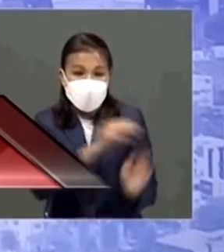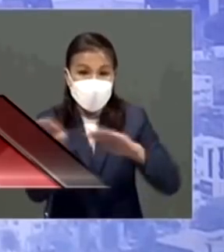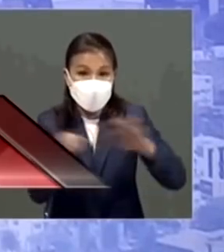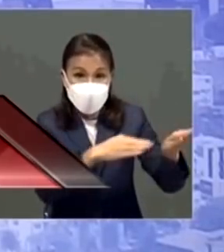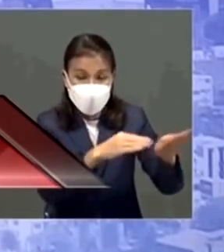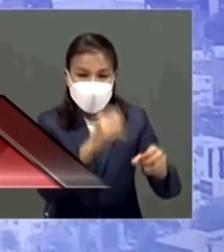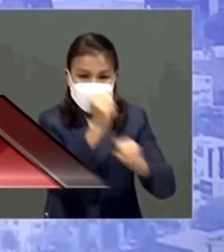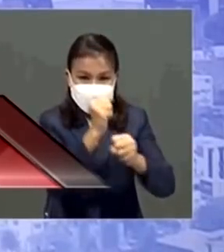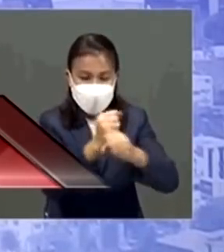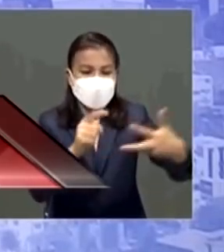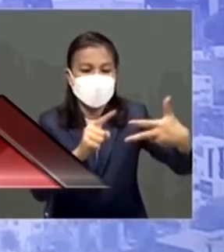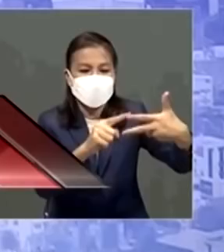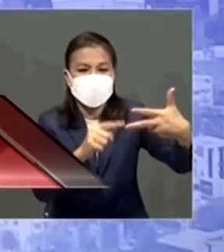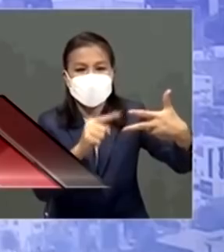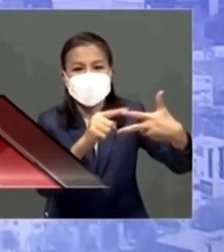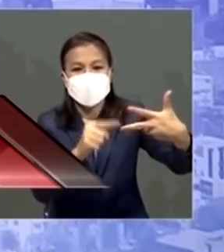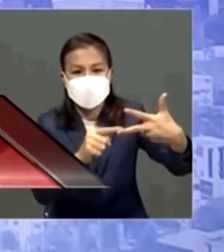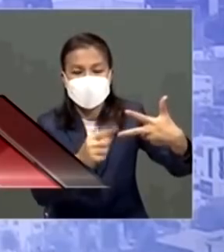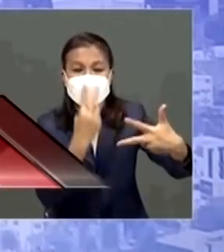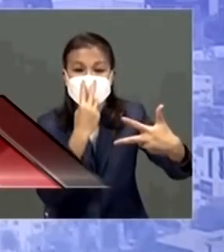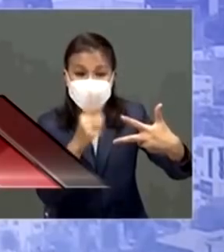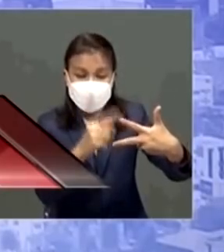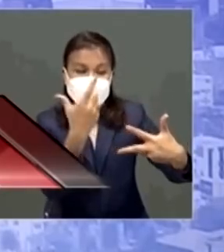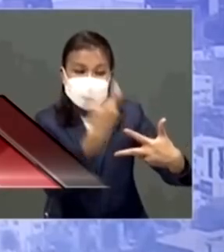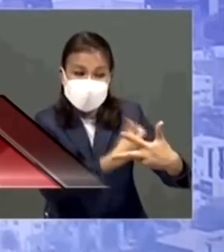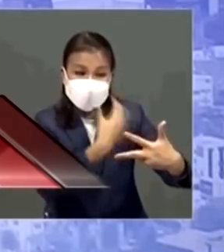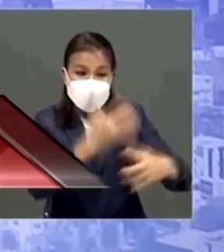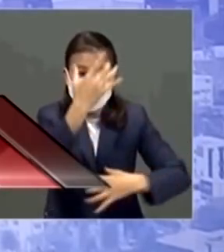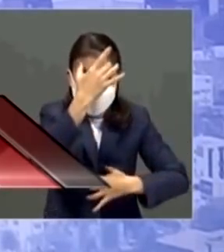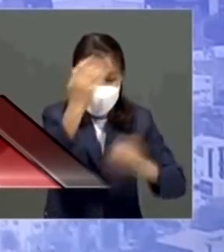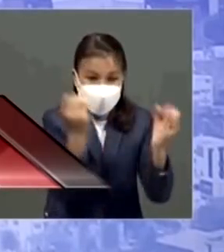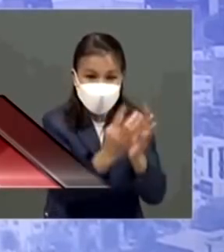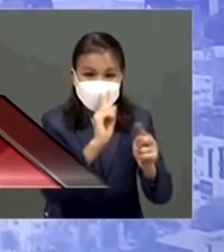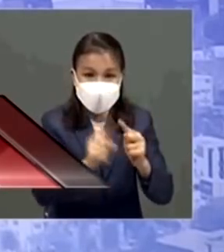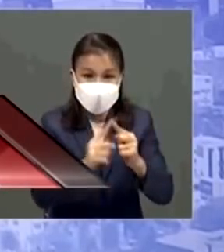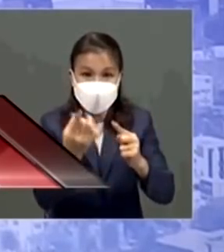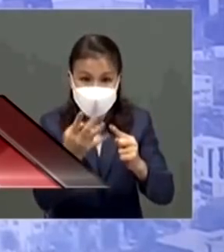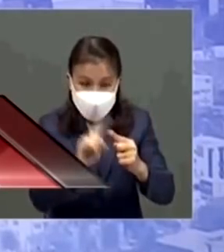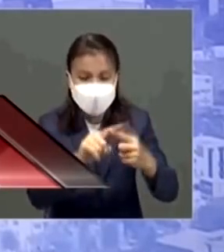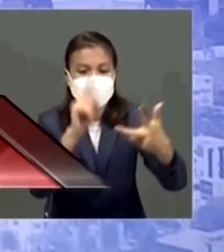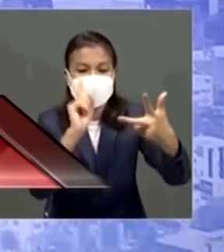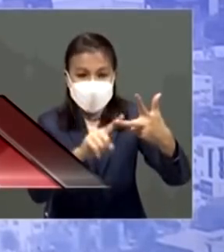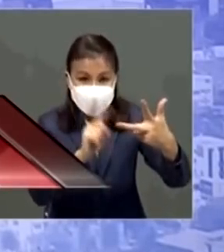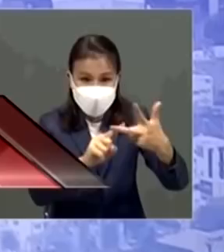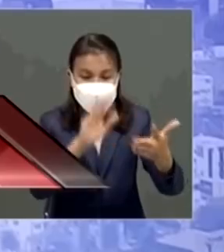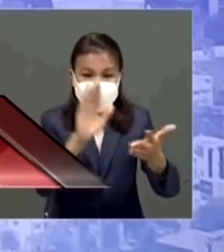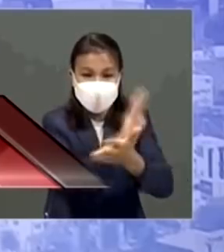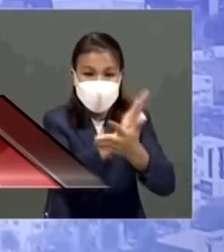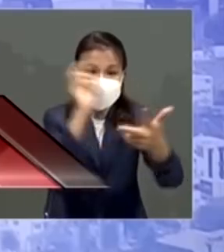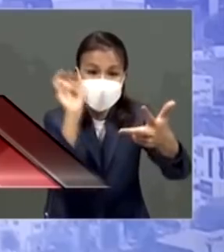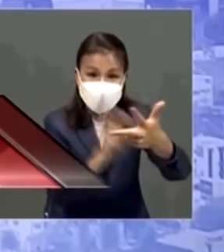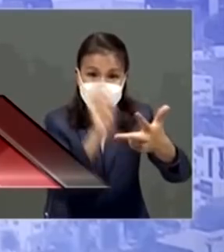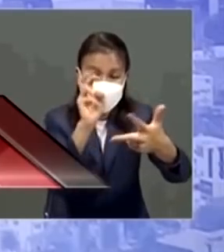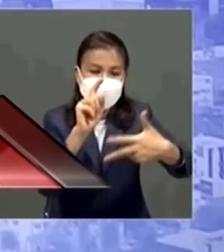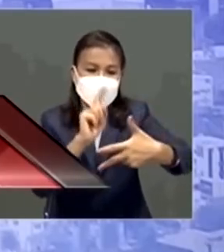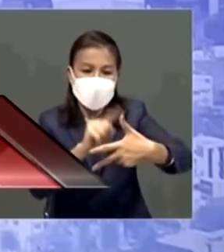ทำงาน2ข้อหลังคือติดตามการฉีดและก็เรื่องของการออกใบรับรองส่วนข้อที่